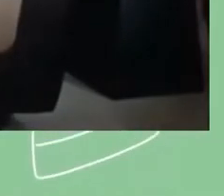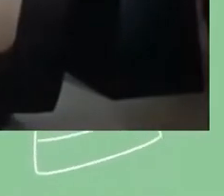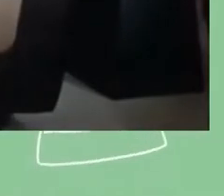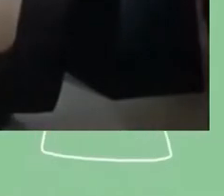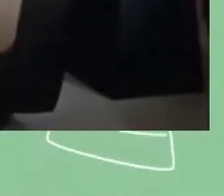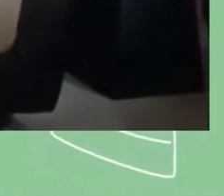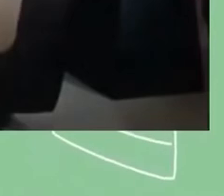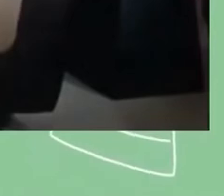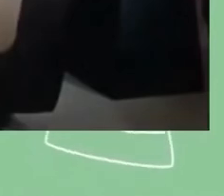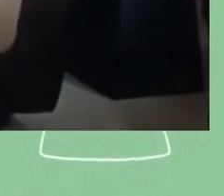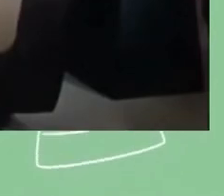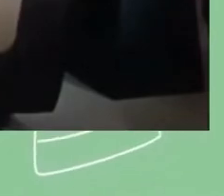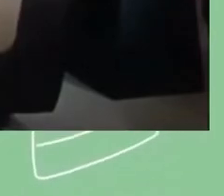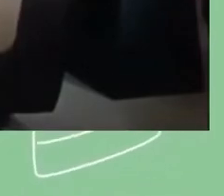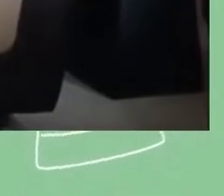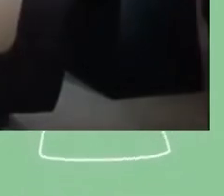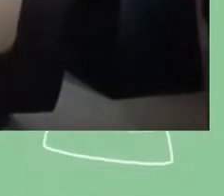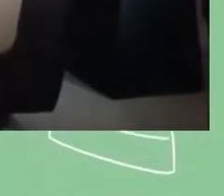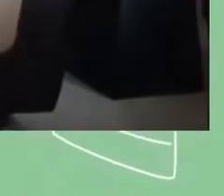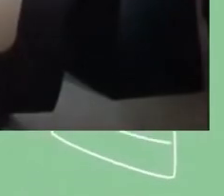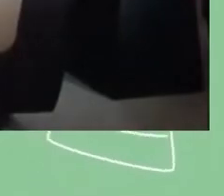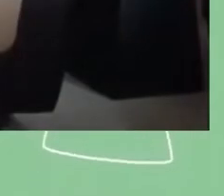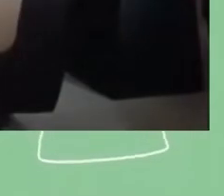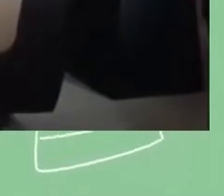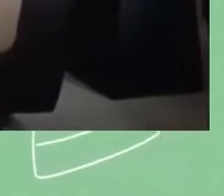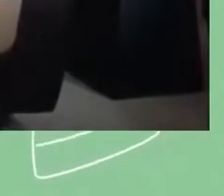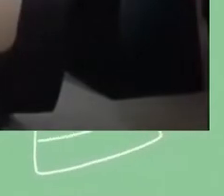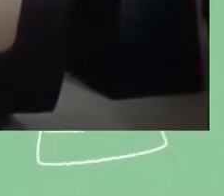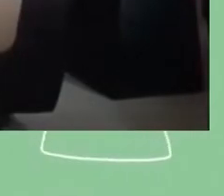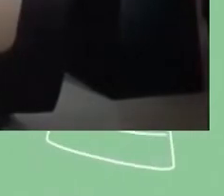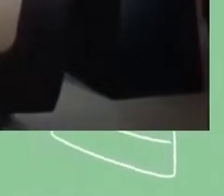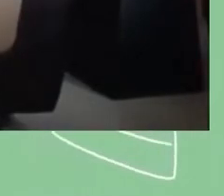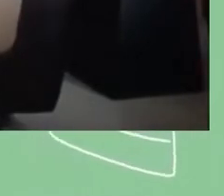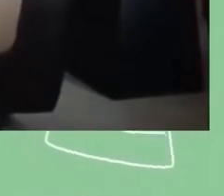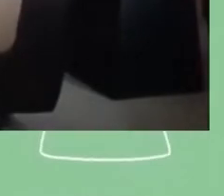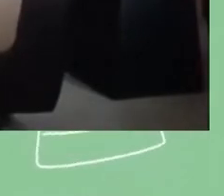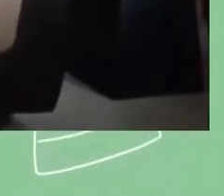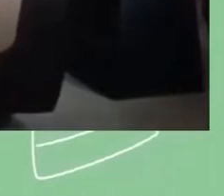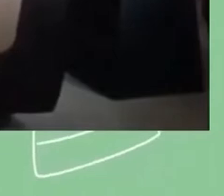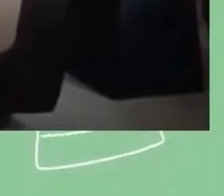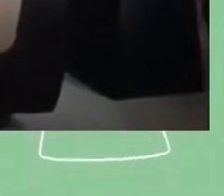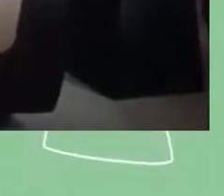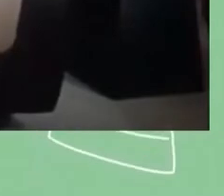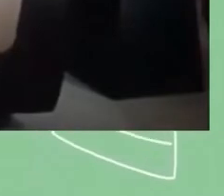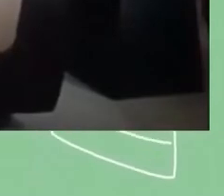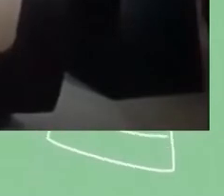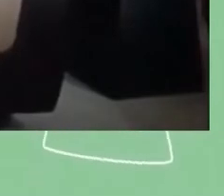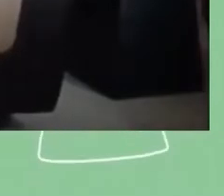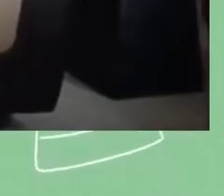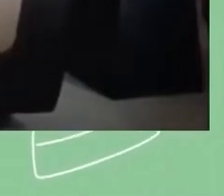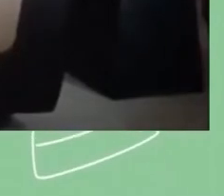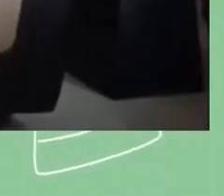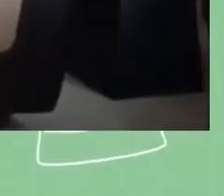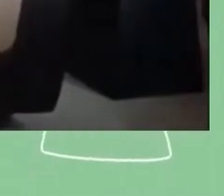Hai, nama saya Martin Bayu. Nama saya 4 tahun. Hari ini kita buat